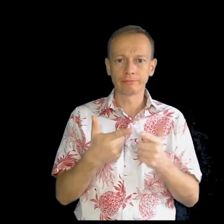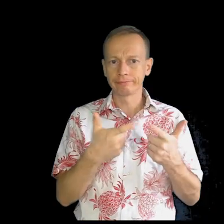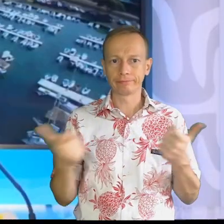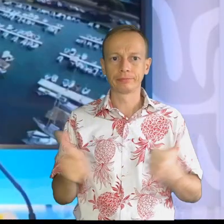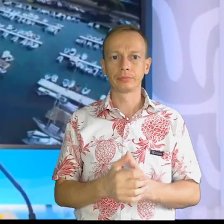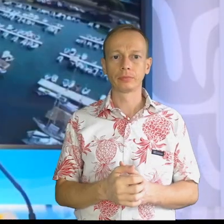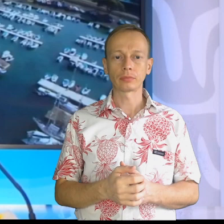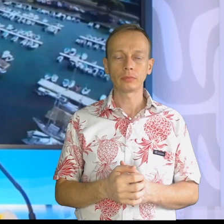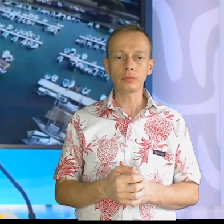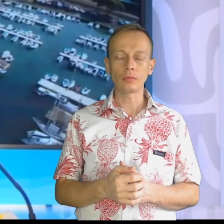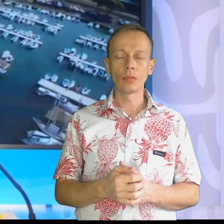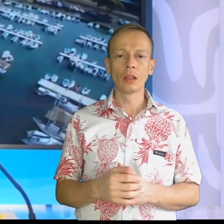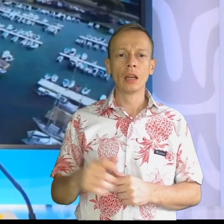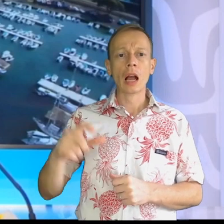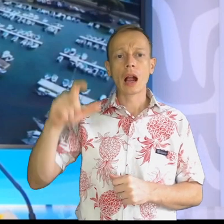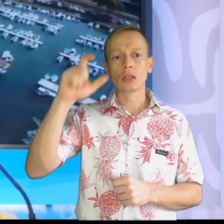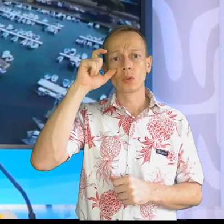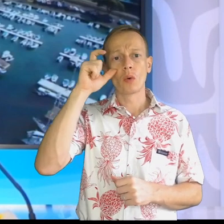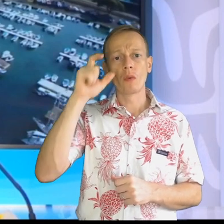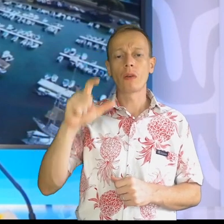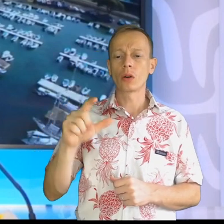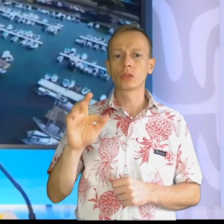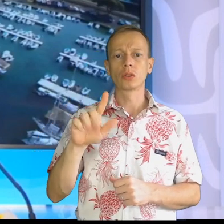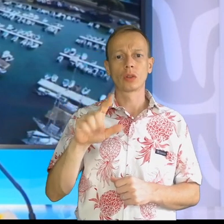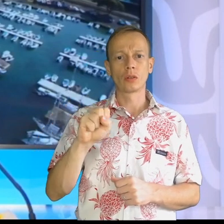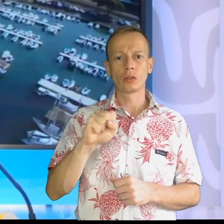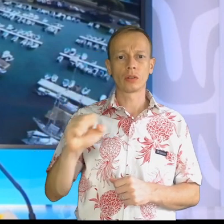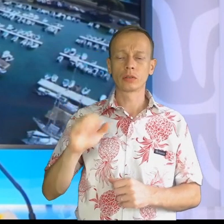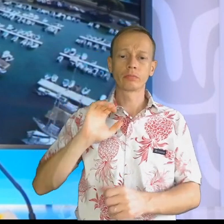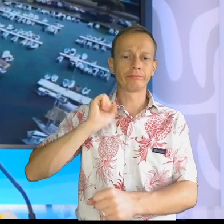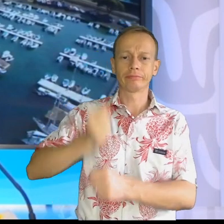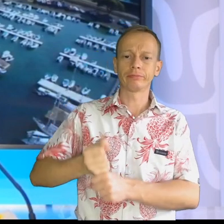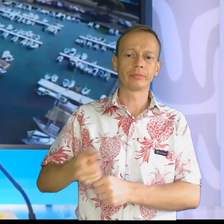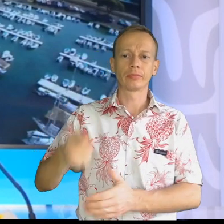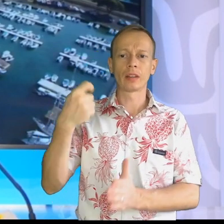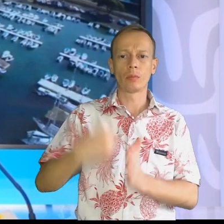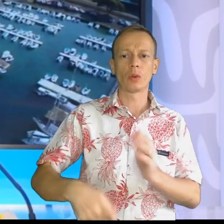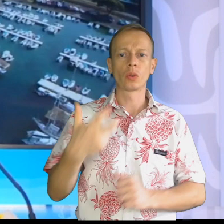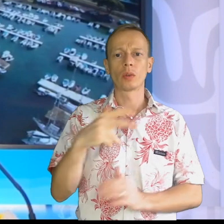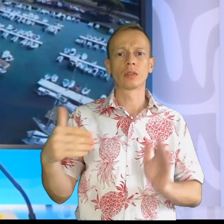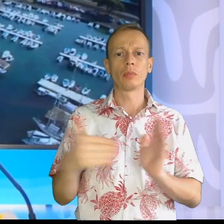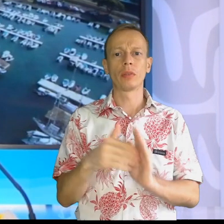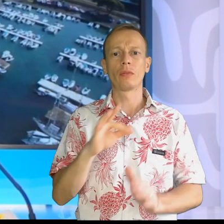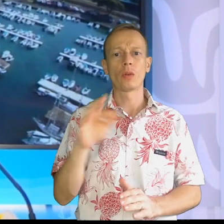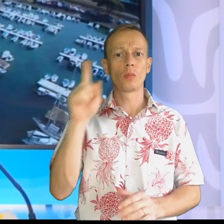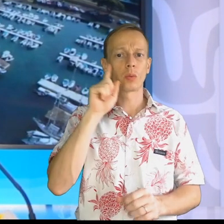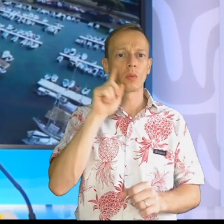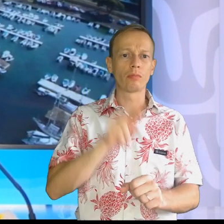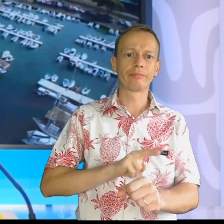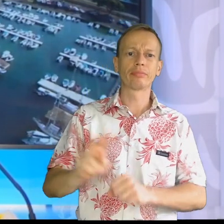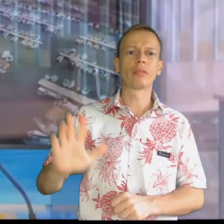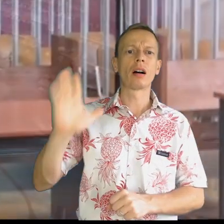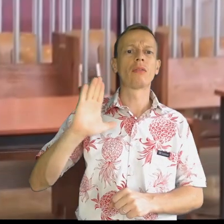barrières. Gaston Floss vient d'être condamné à payer une amende de 300 000 francs par le tribunal de première instance